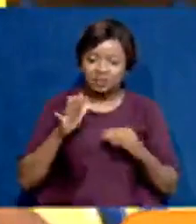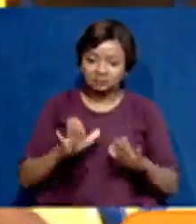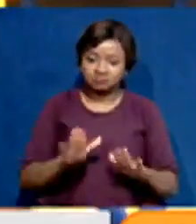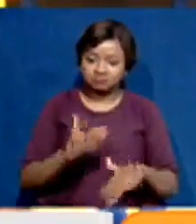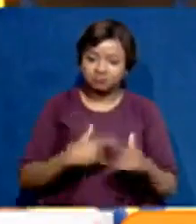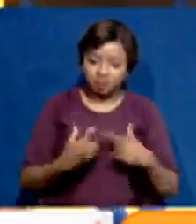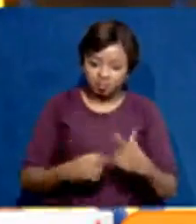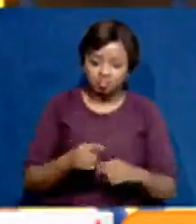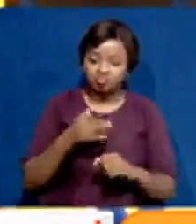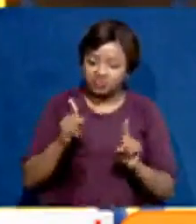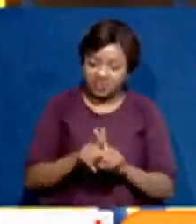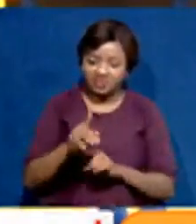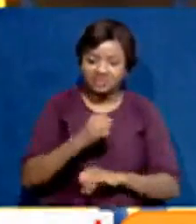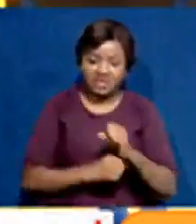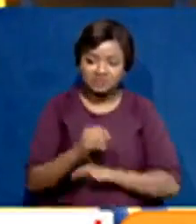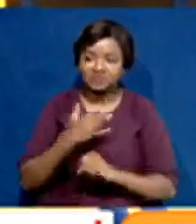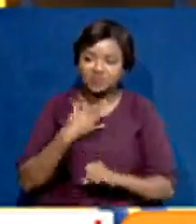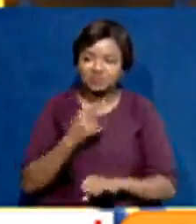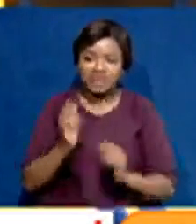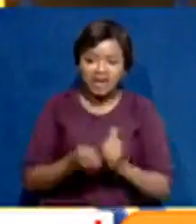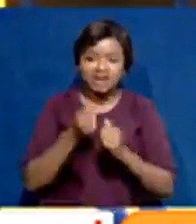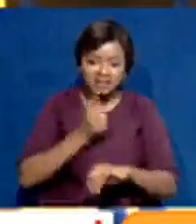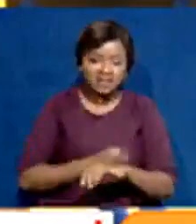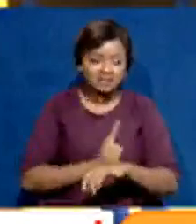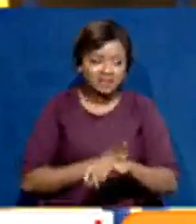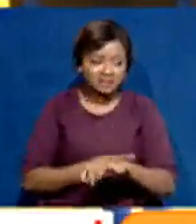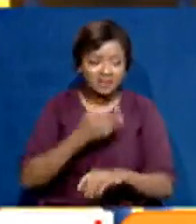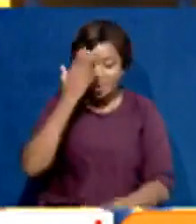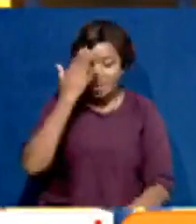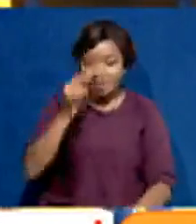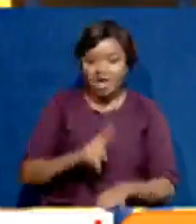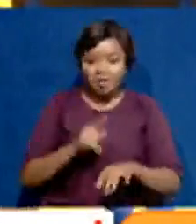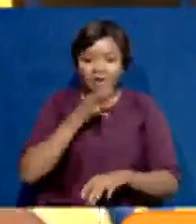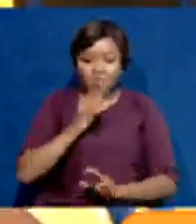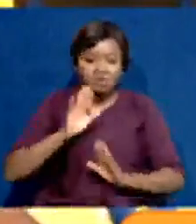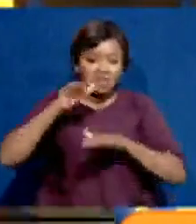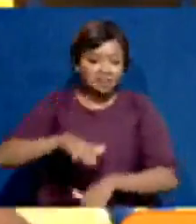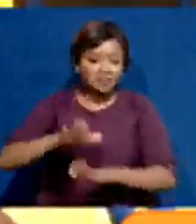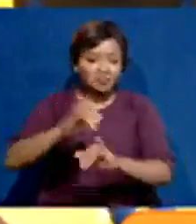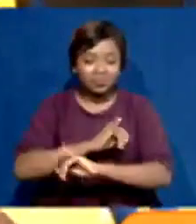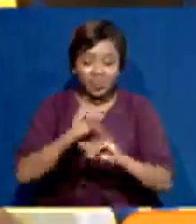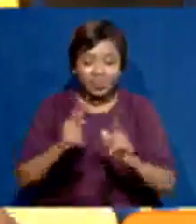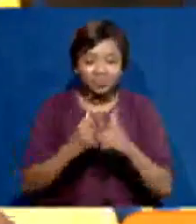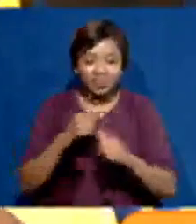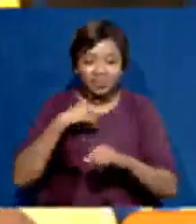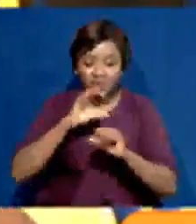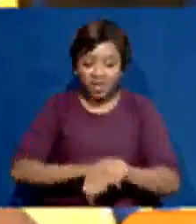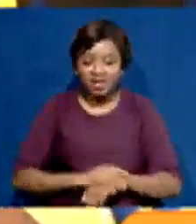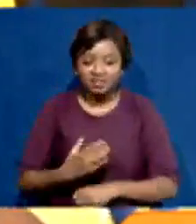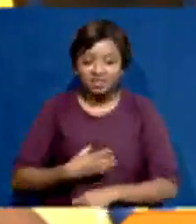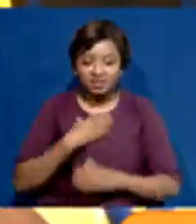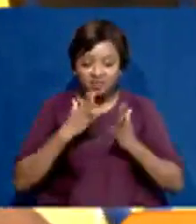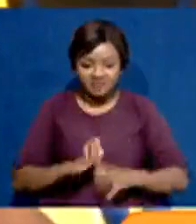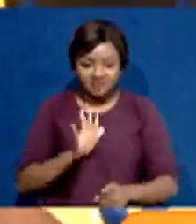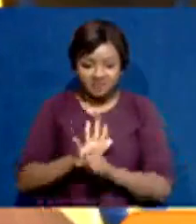tungependa hii iwe shughuli ya kila wakati, kwa maana wakati beach zetu ni safi tunaweza pokea wageni wengi, na wageni